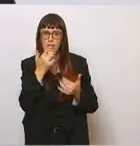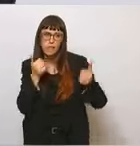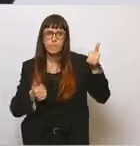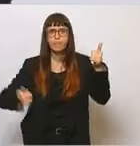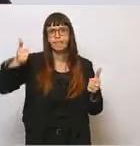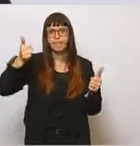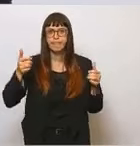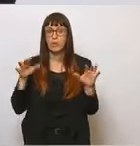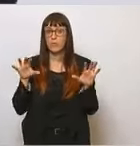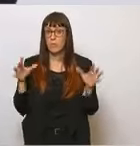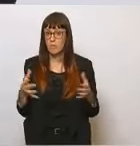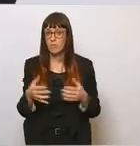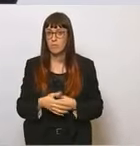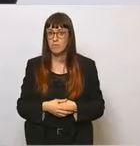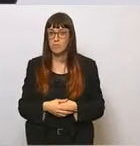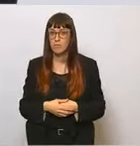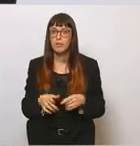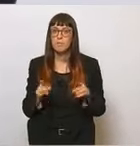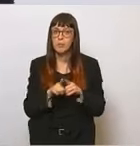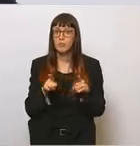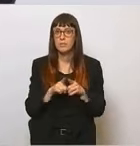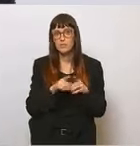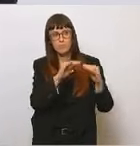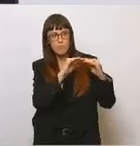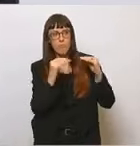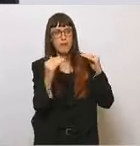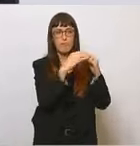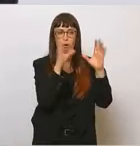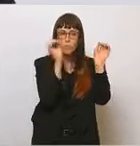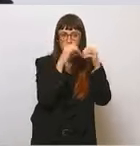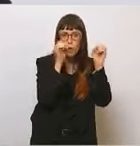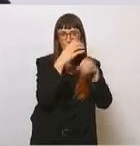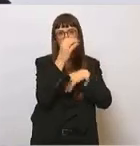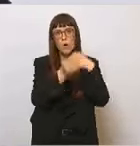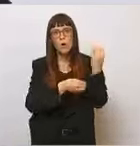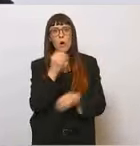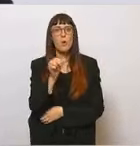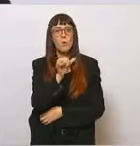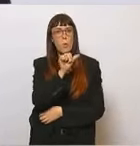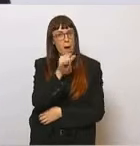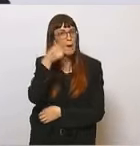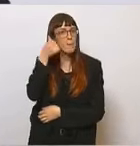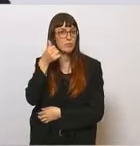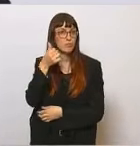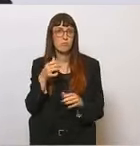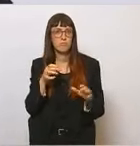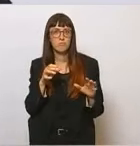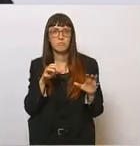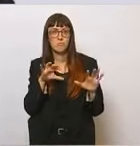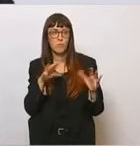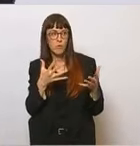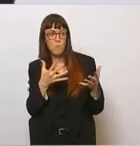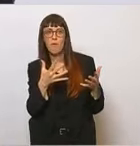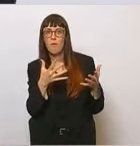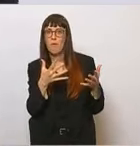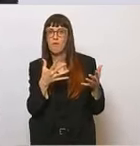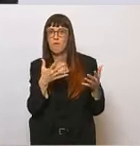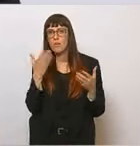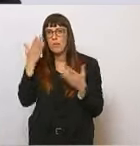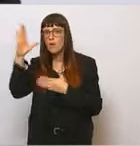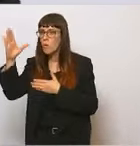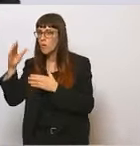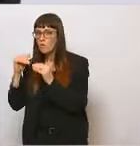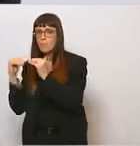concurrence sur la plateforme Google ou par exemple sur Amazon. Comment est-ce que je peux rendre la concurrence entre un